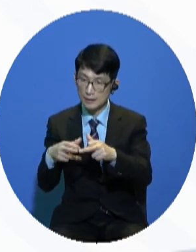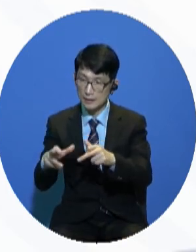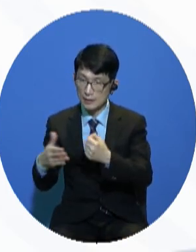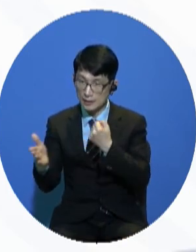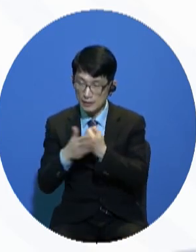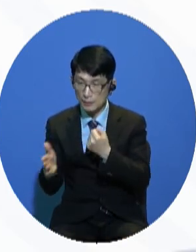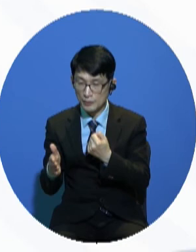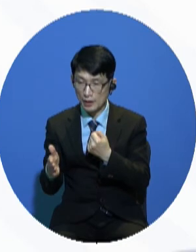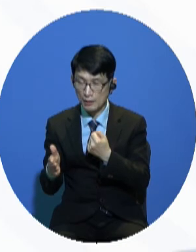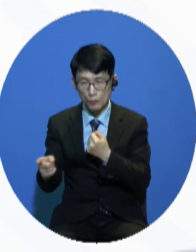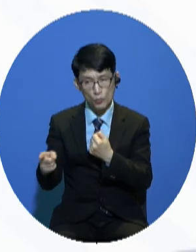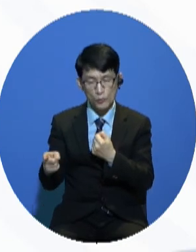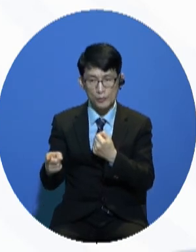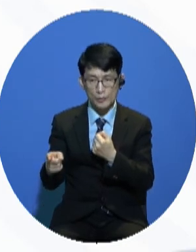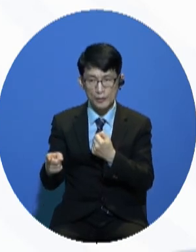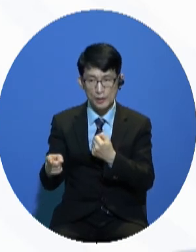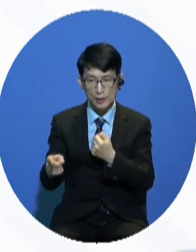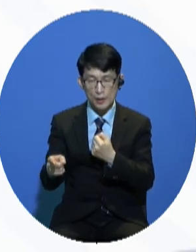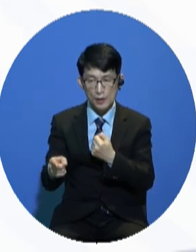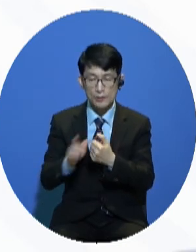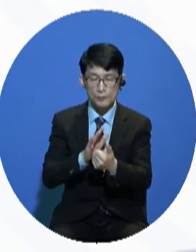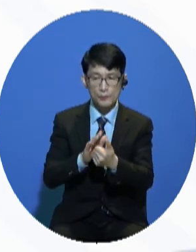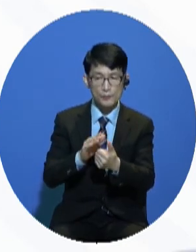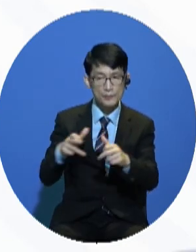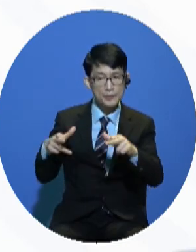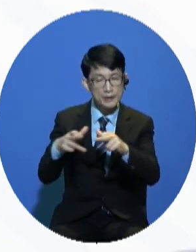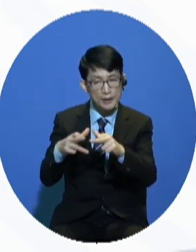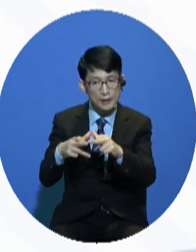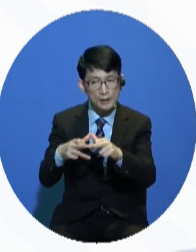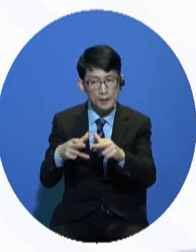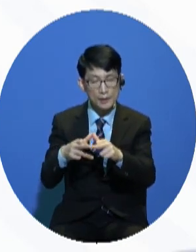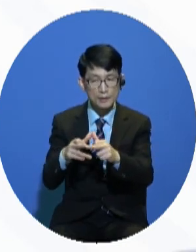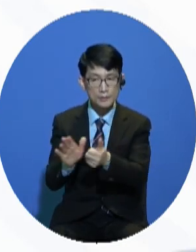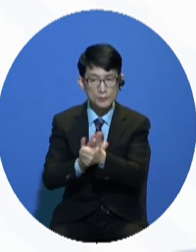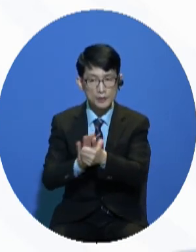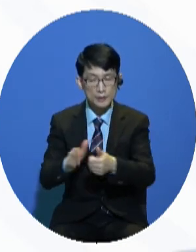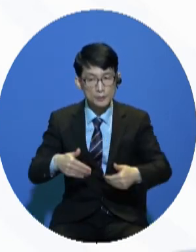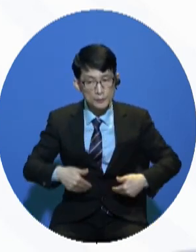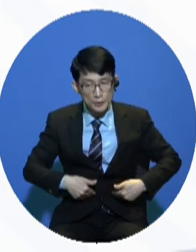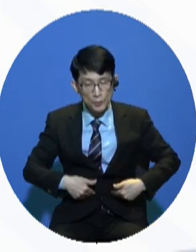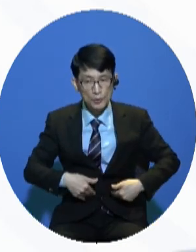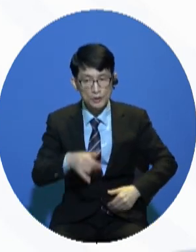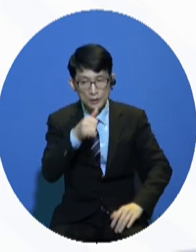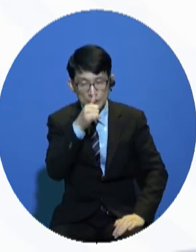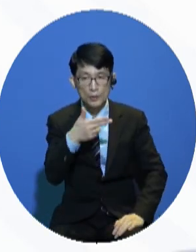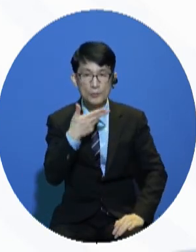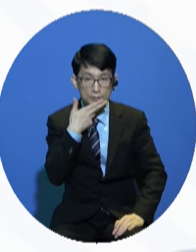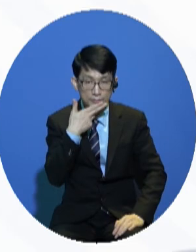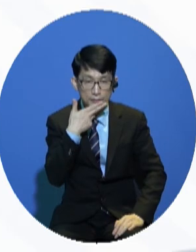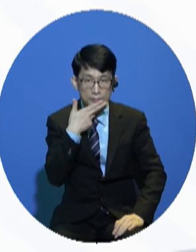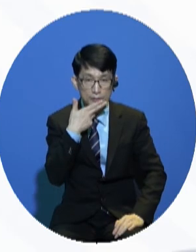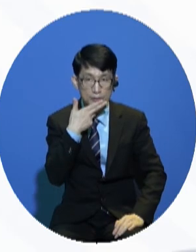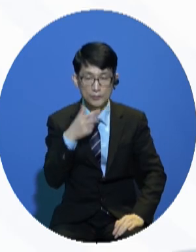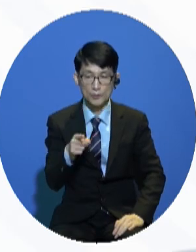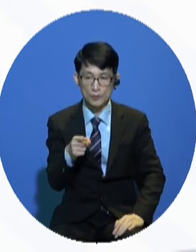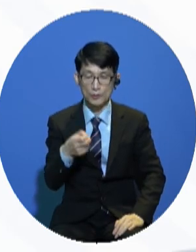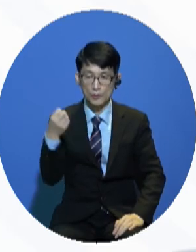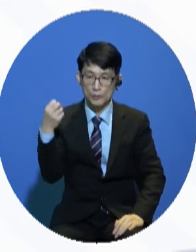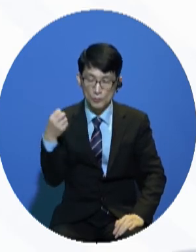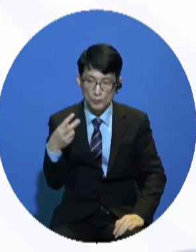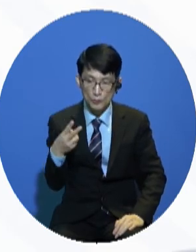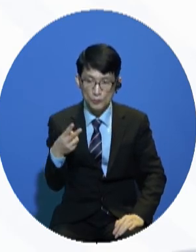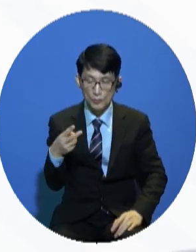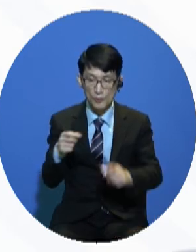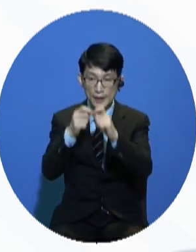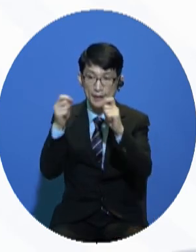때문에 필요한 서비스를 장애로 인한 서비스를 필요로 하느냐 없느냐 그 개인의 서비스 필요 여부에 따라서